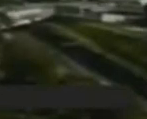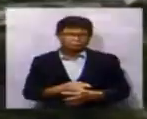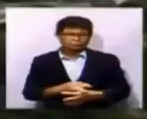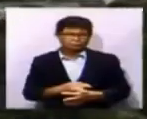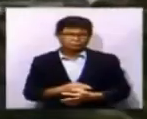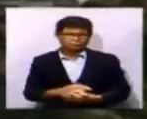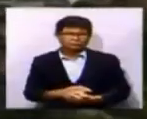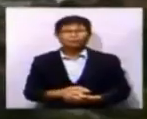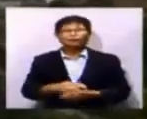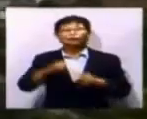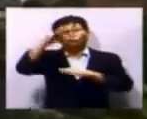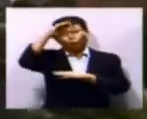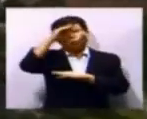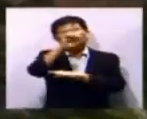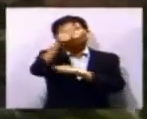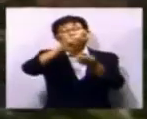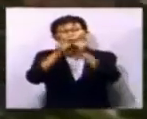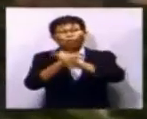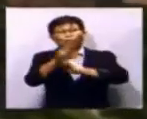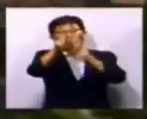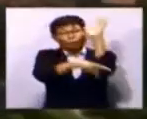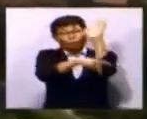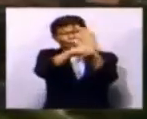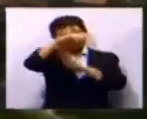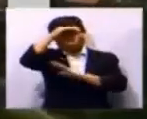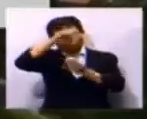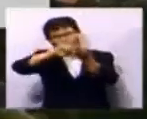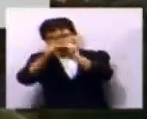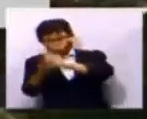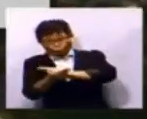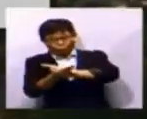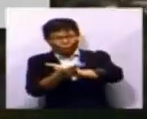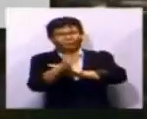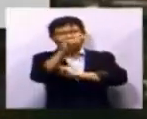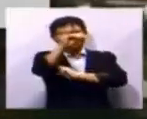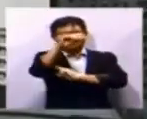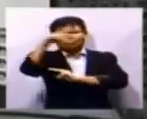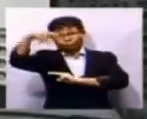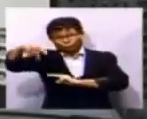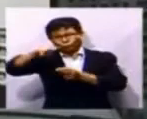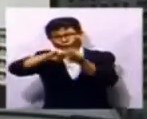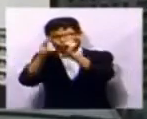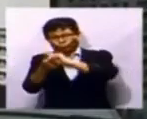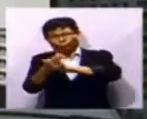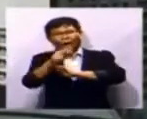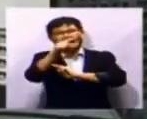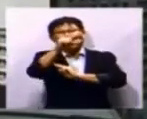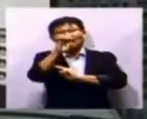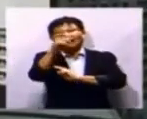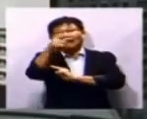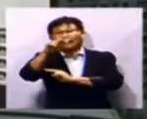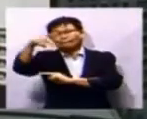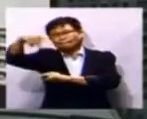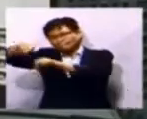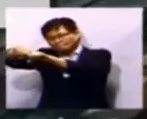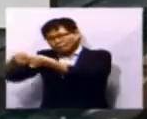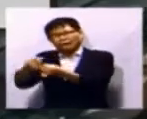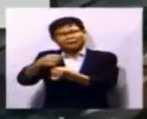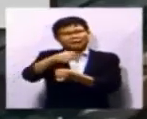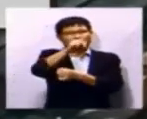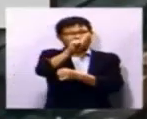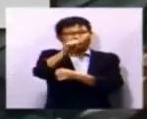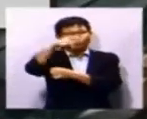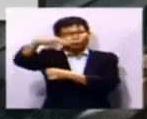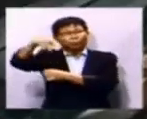10 perubahan. Dua kawasan Parlimen di Johor diubah iaitu Iskandar Puteri menggantikan Gelang Patah, manakala Tanjung Piai